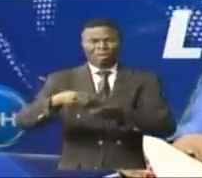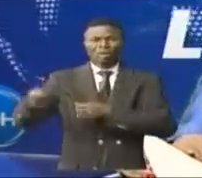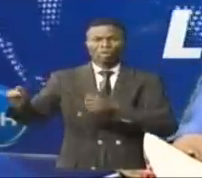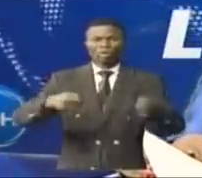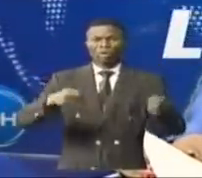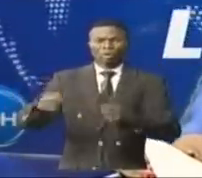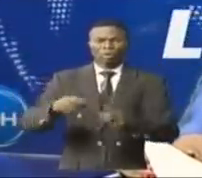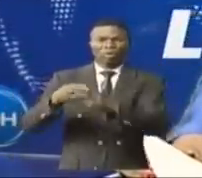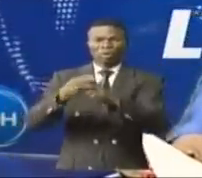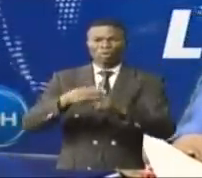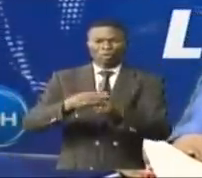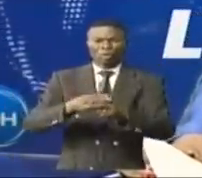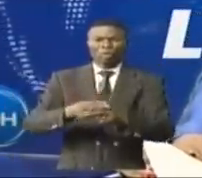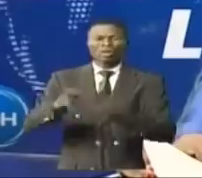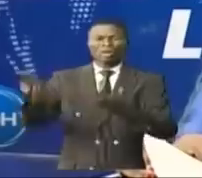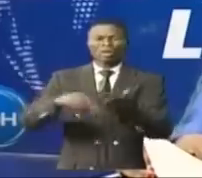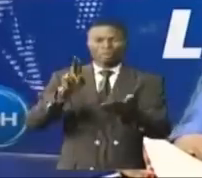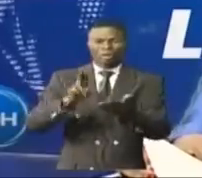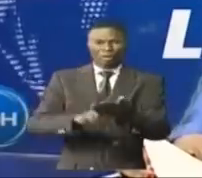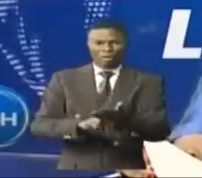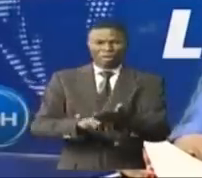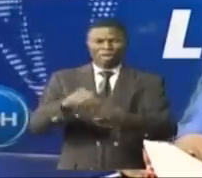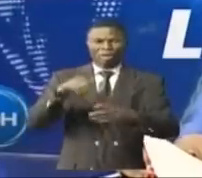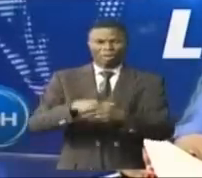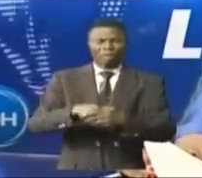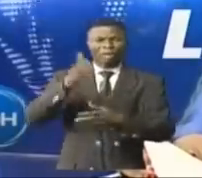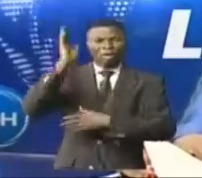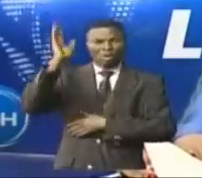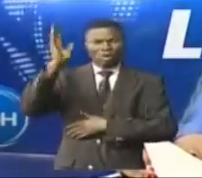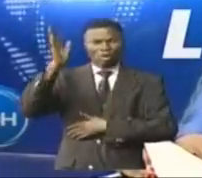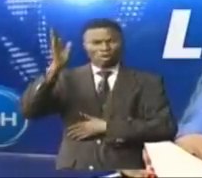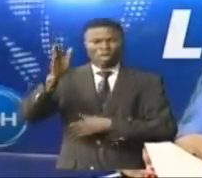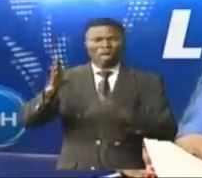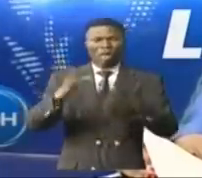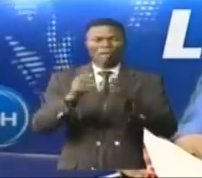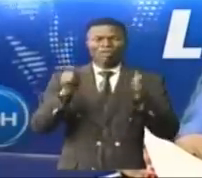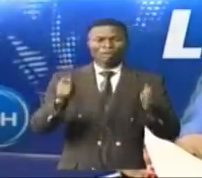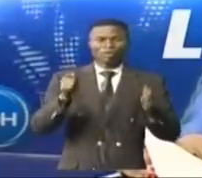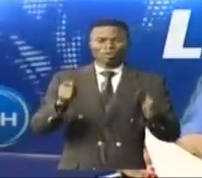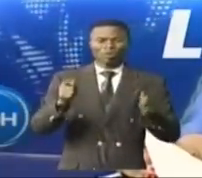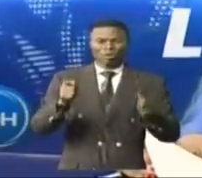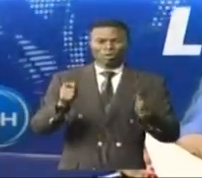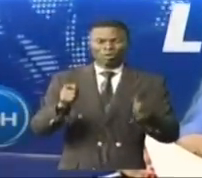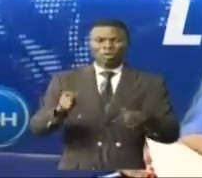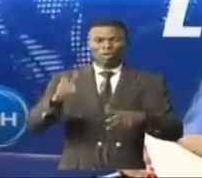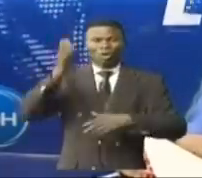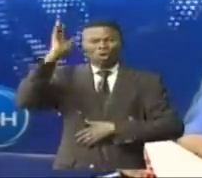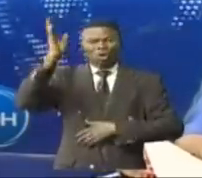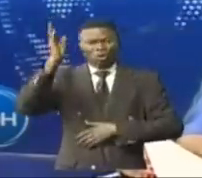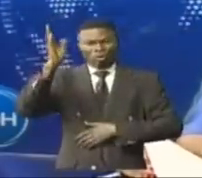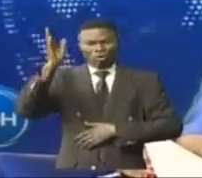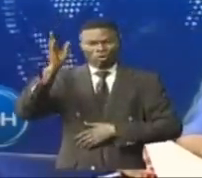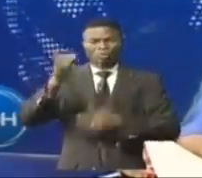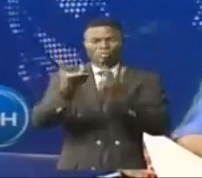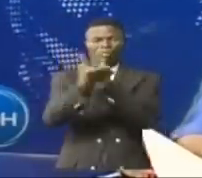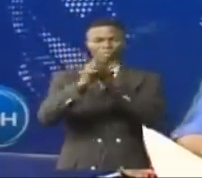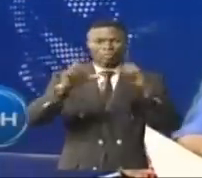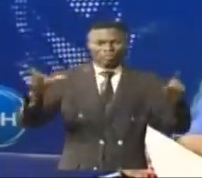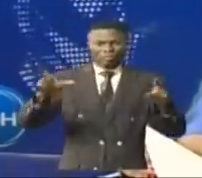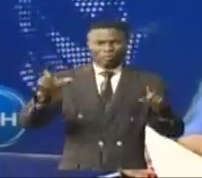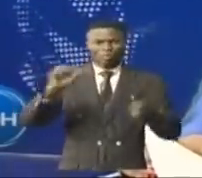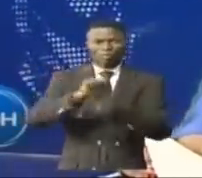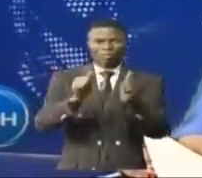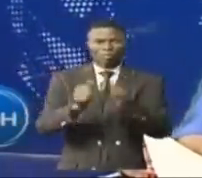de contrôle des assurances. C'était au cours d'une conférence de presse, d'une conférence sur la libération du secteur